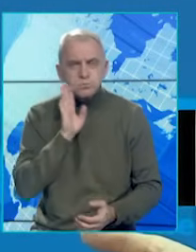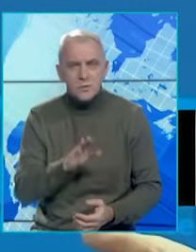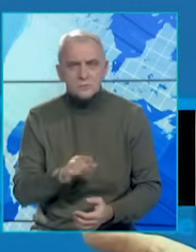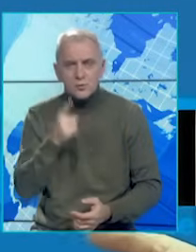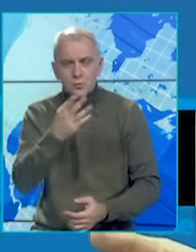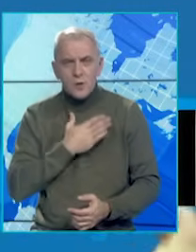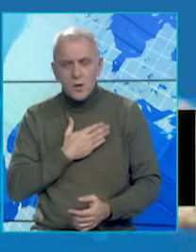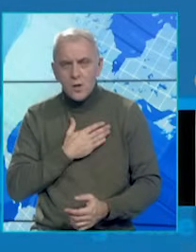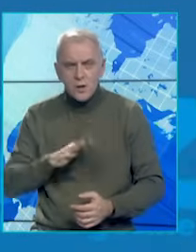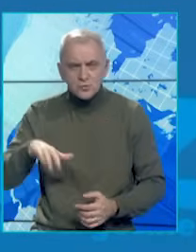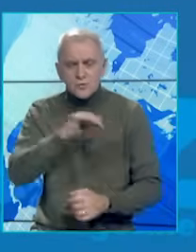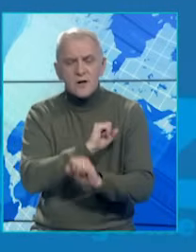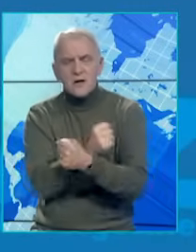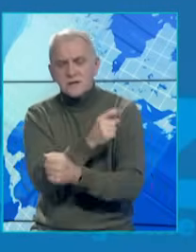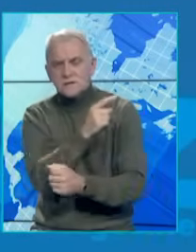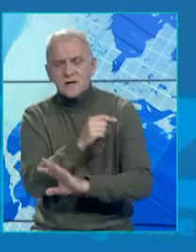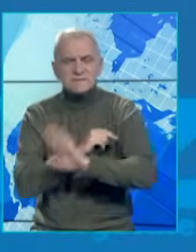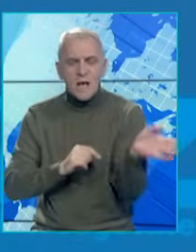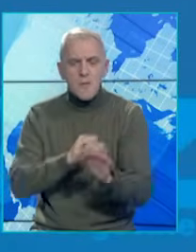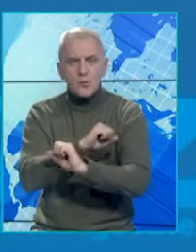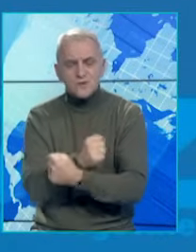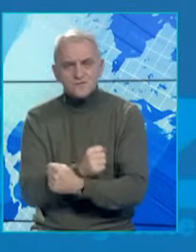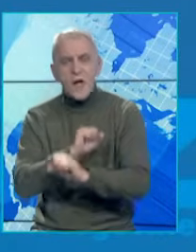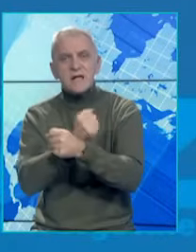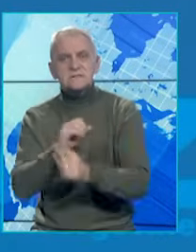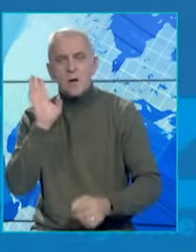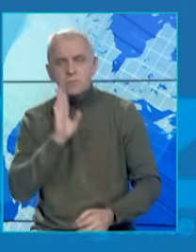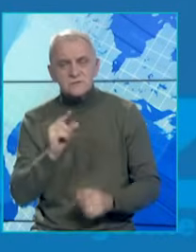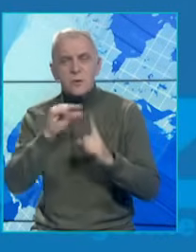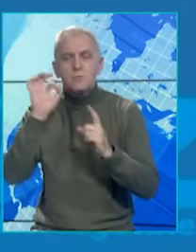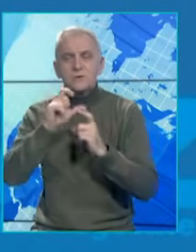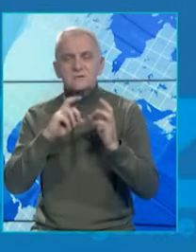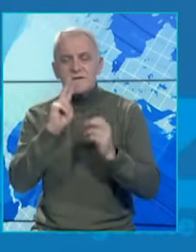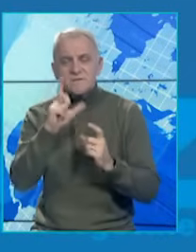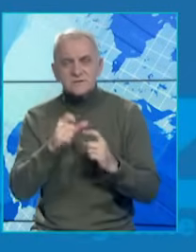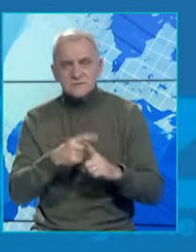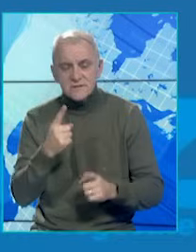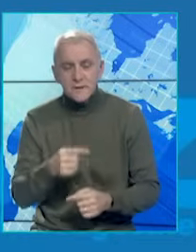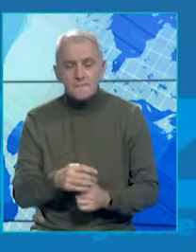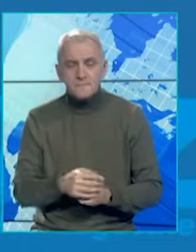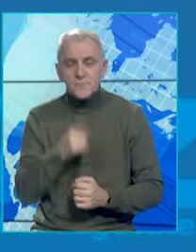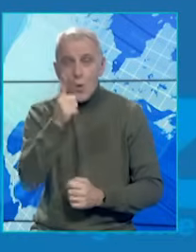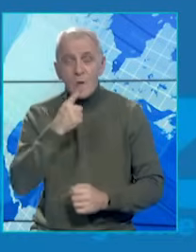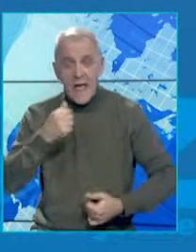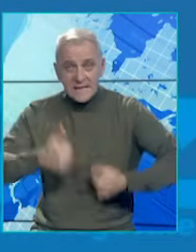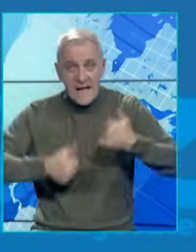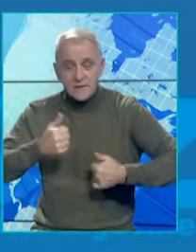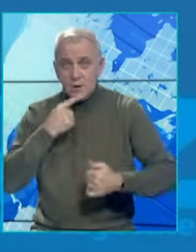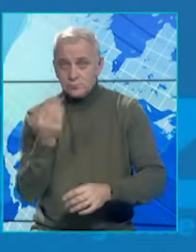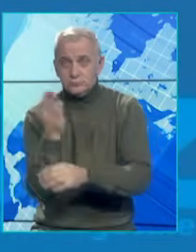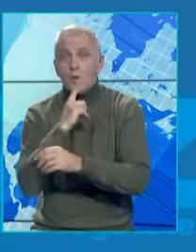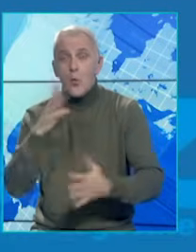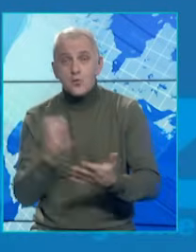naš prostor hercegovačko-neretvanski, zapadno-hercegovački, herceg-bosanski i posavski. Znači, onaj kandidat koji dobije